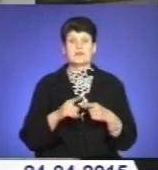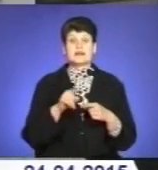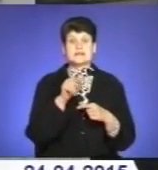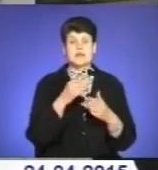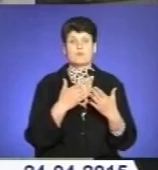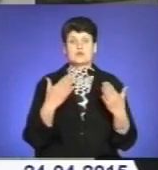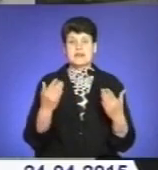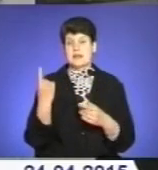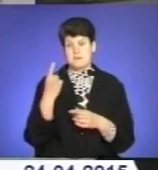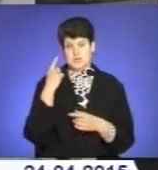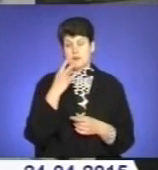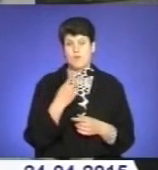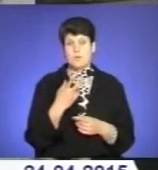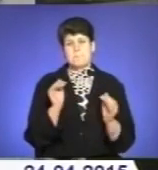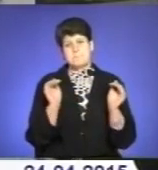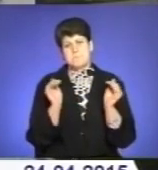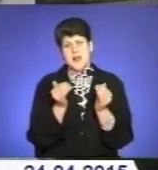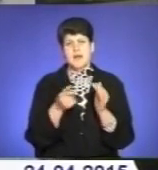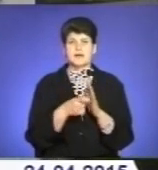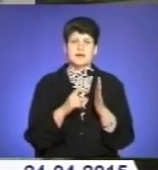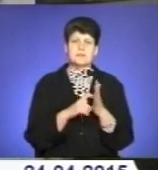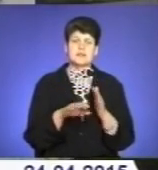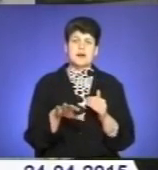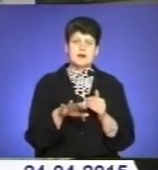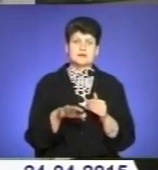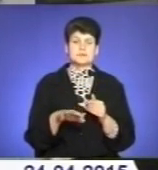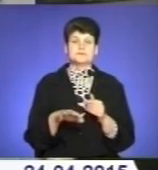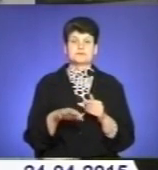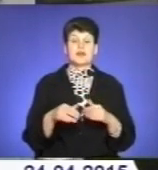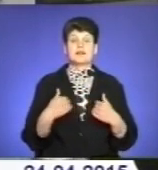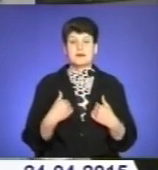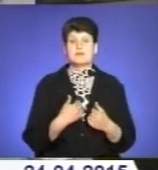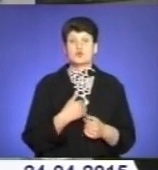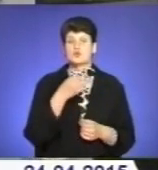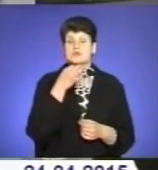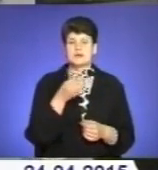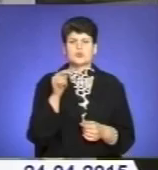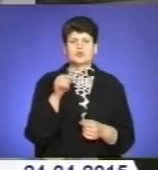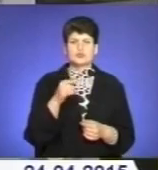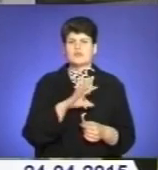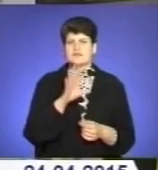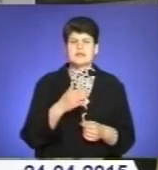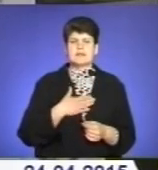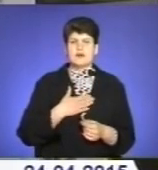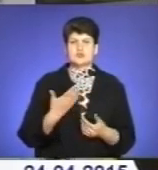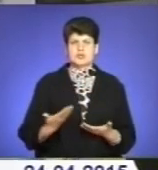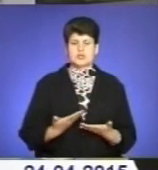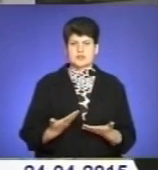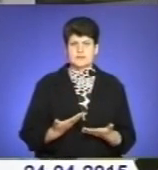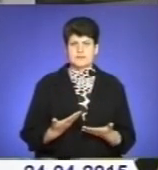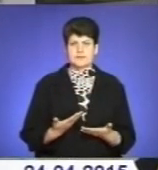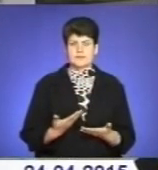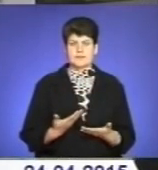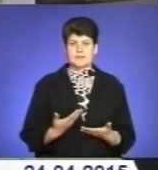перший погляд, маленька кімнатка, на перший погляд. Але я вам хочу сказати, тут все наше життя, тут вона, всі